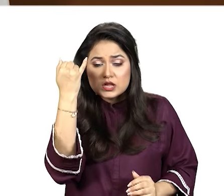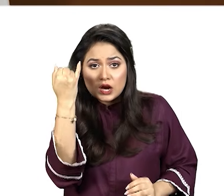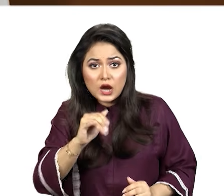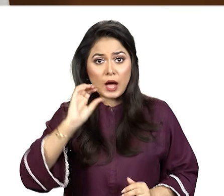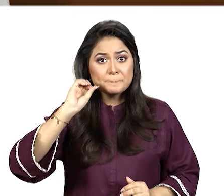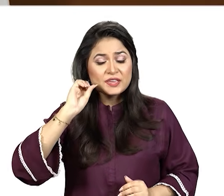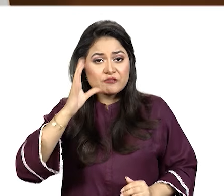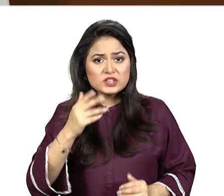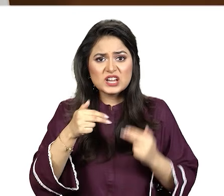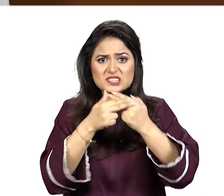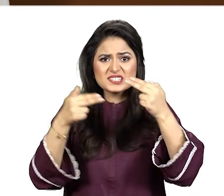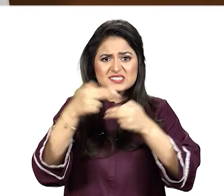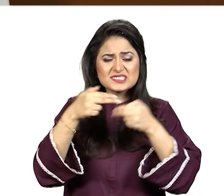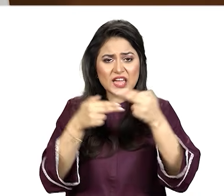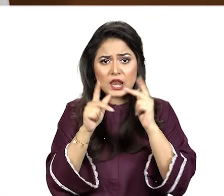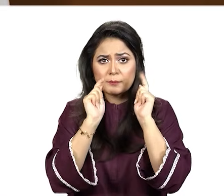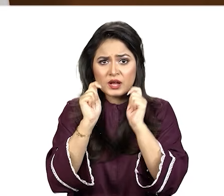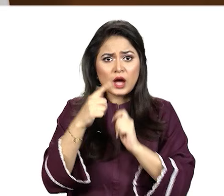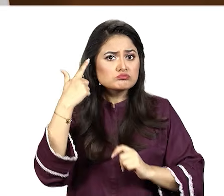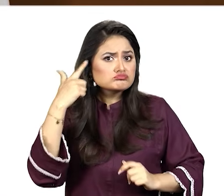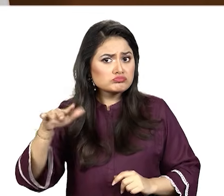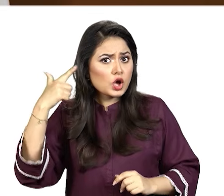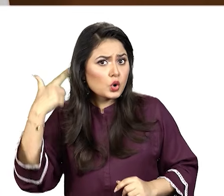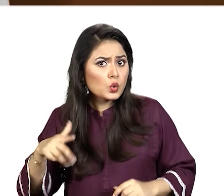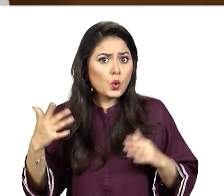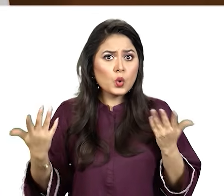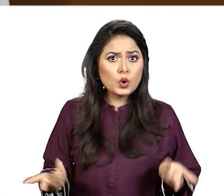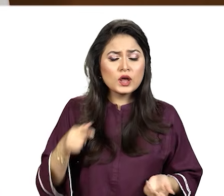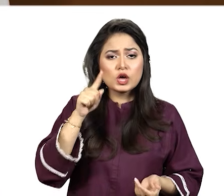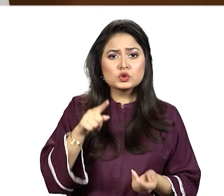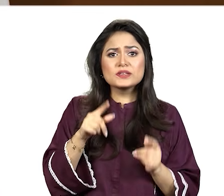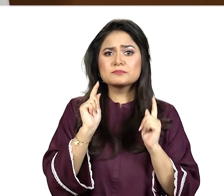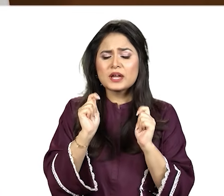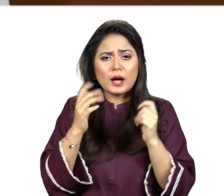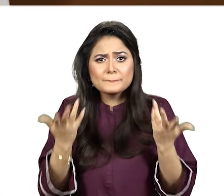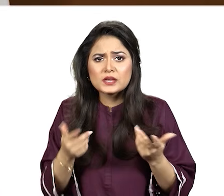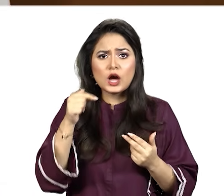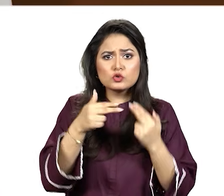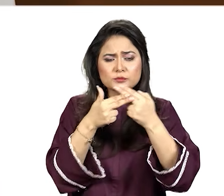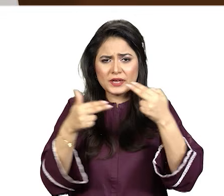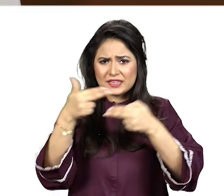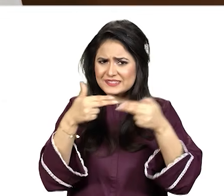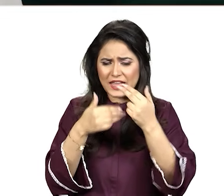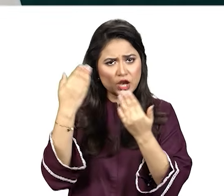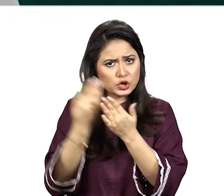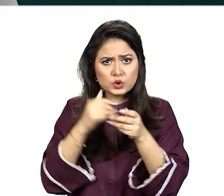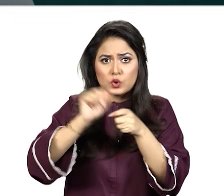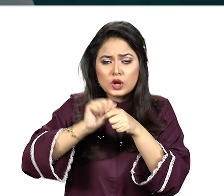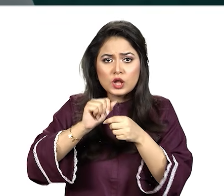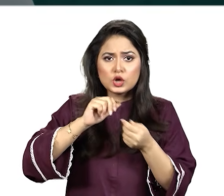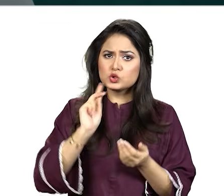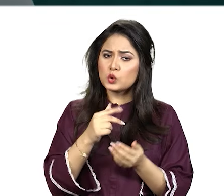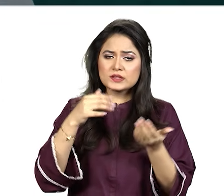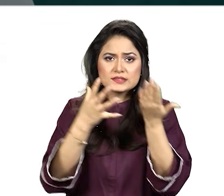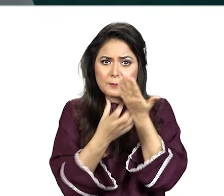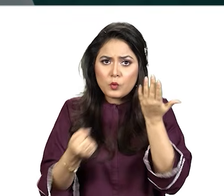خرابی سے سیل اپنے تعمیراتی کام کو نظر انداز کر سکتے ہیں۔ تو ایسے میں جب نئے خلیات دوبارہ بنتے ہیں تو اسمبلی کی